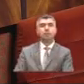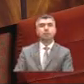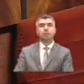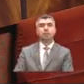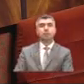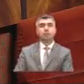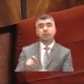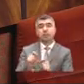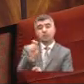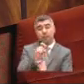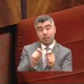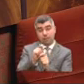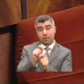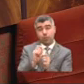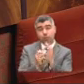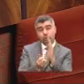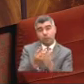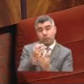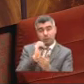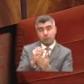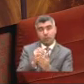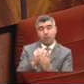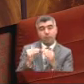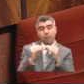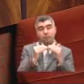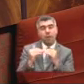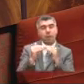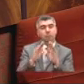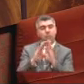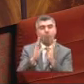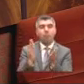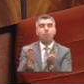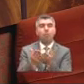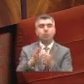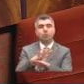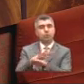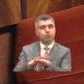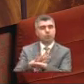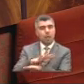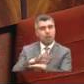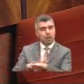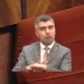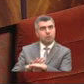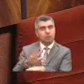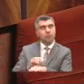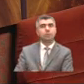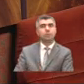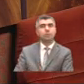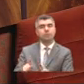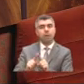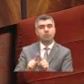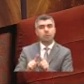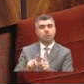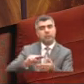ووضع كذلك واحد الآلية ديال التنسيق مع كل الجهات. في هذا الإطار تم عقد